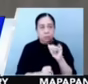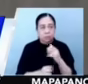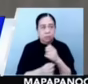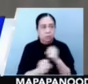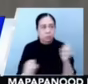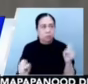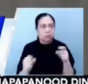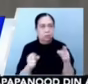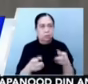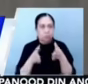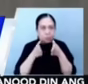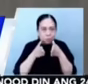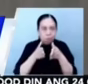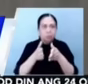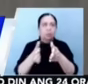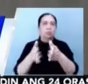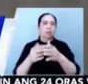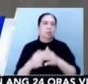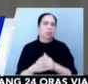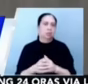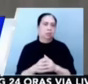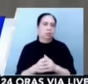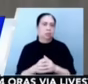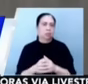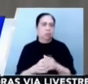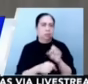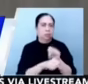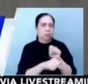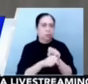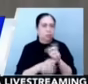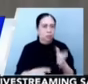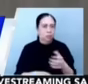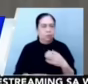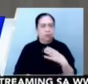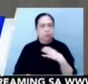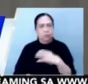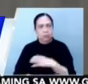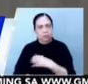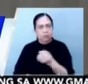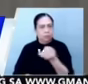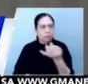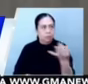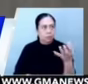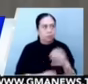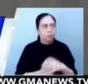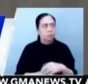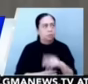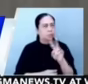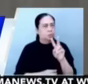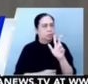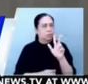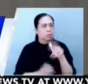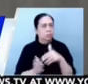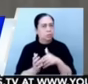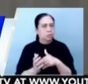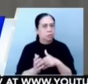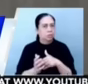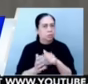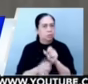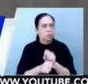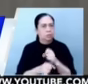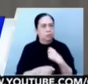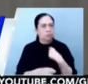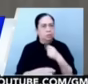ba? O personnel natin sa Congress, mga 2,000-3,000 na yan. Then yung guests